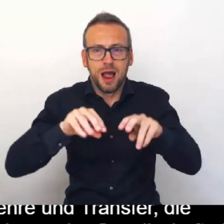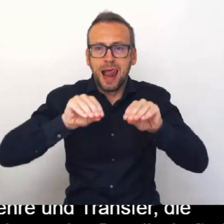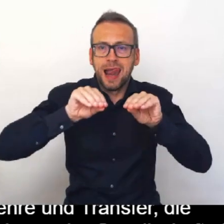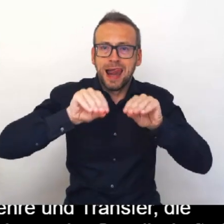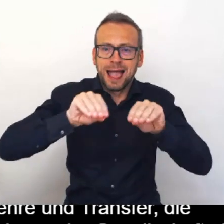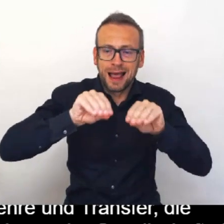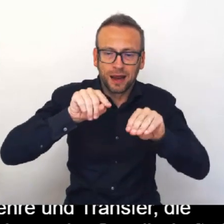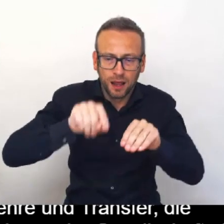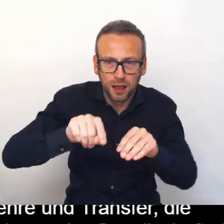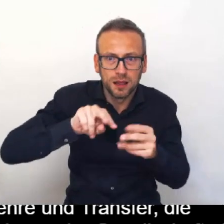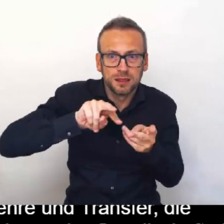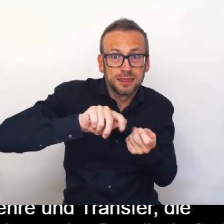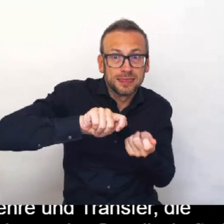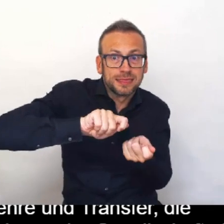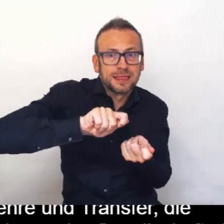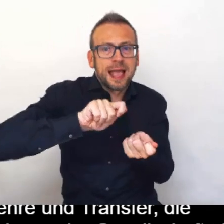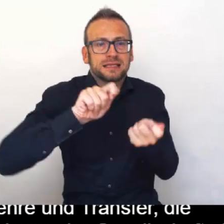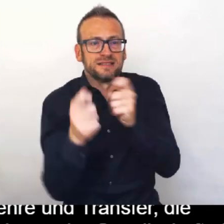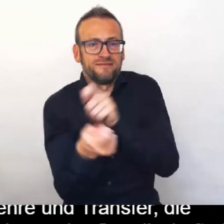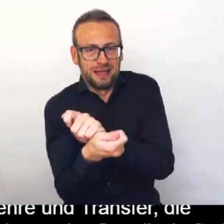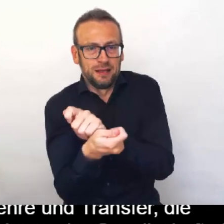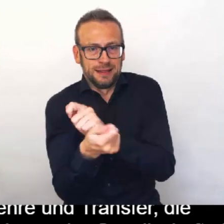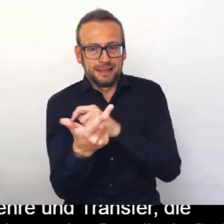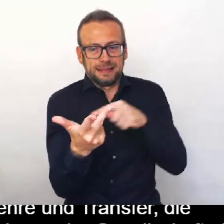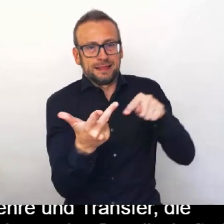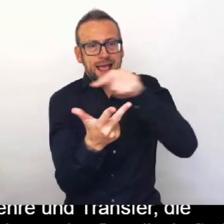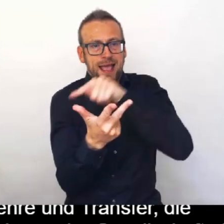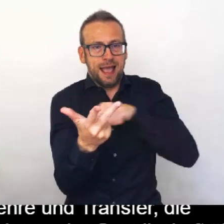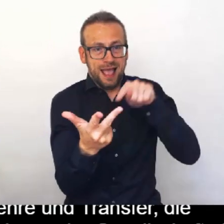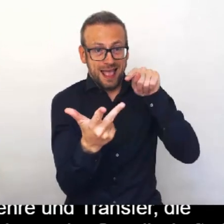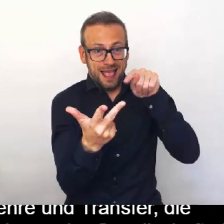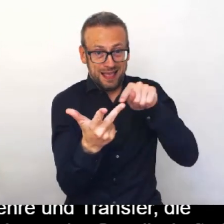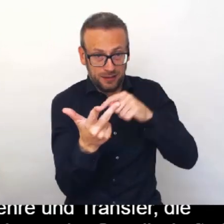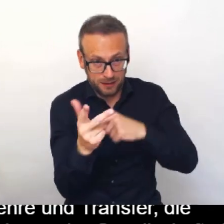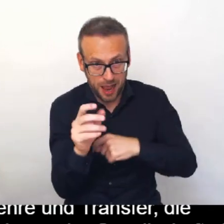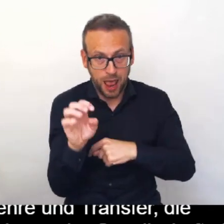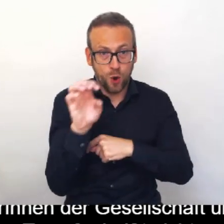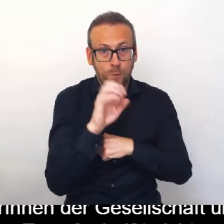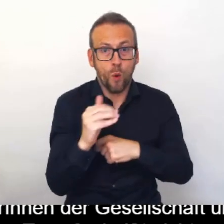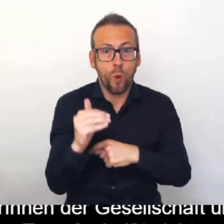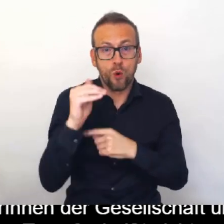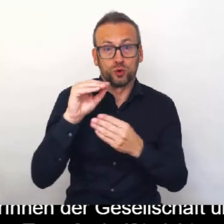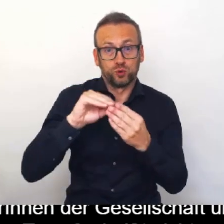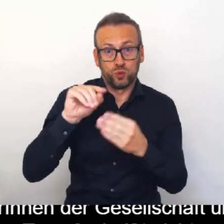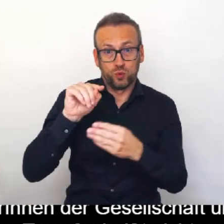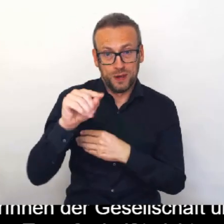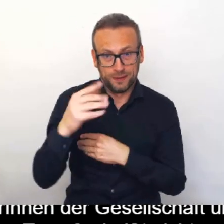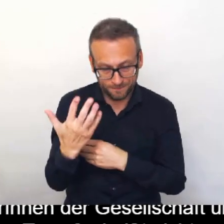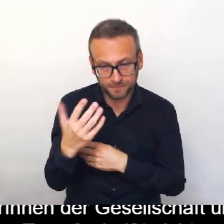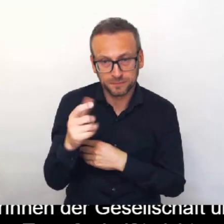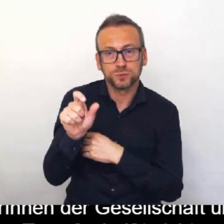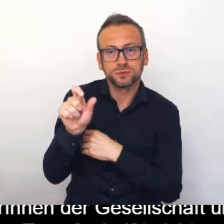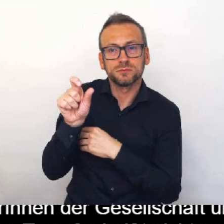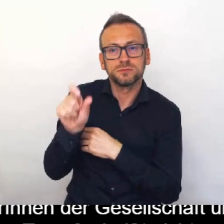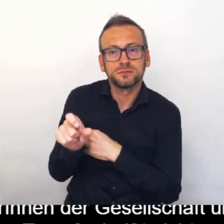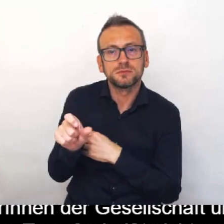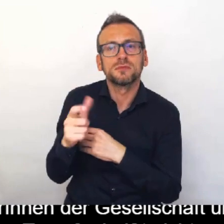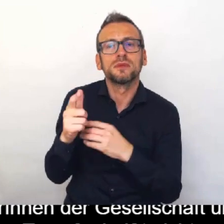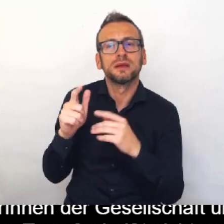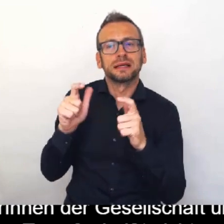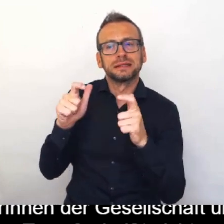betrifft. Und dadurch, dass sich die Hochschulandschaft weltweit verändert hat in den letzten Jahren, bleiben